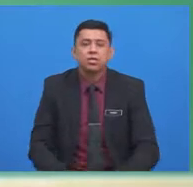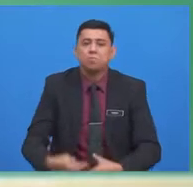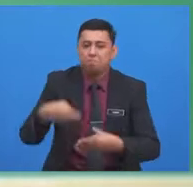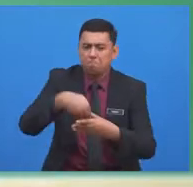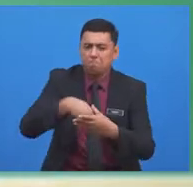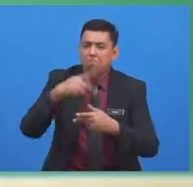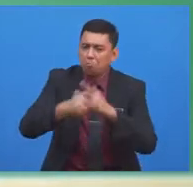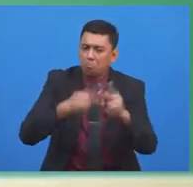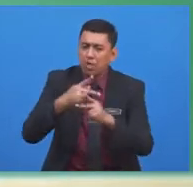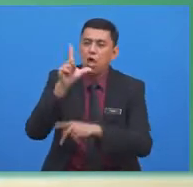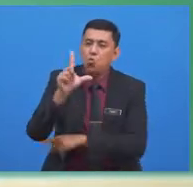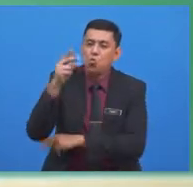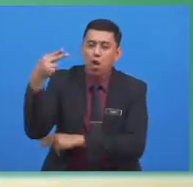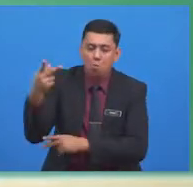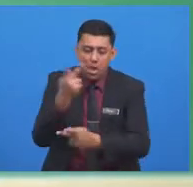kimia.